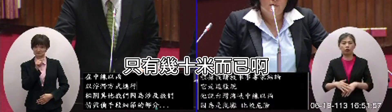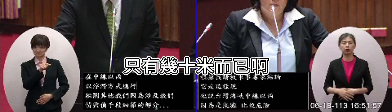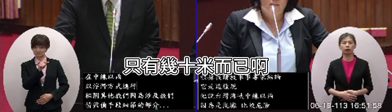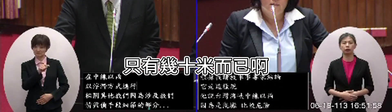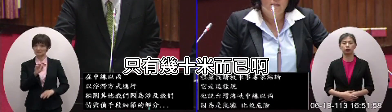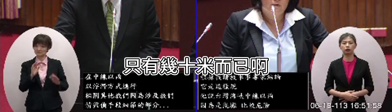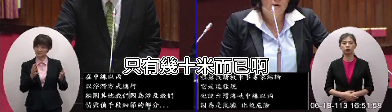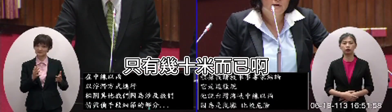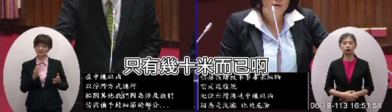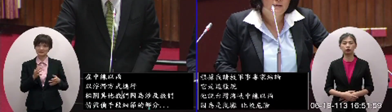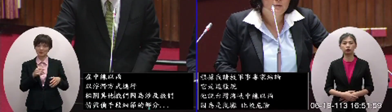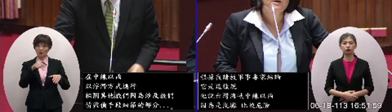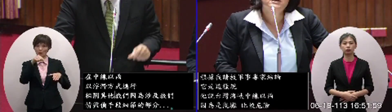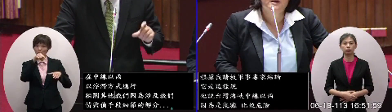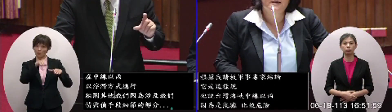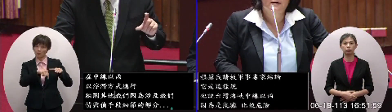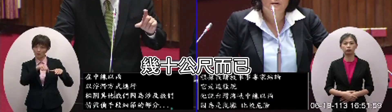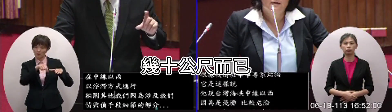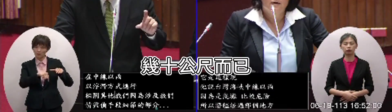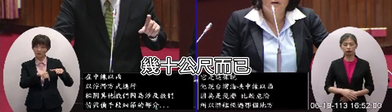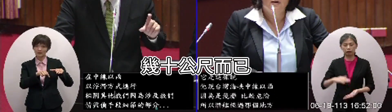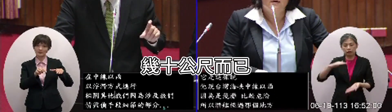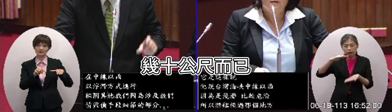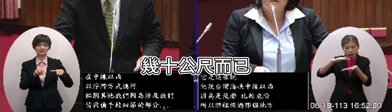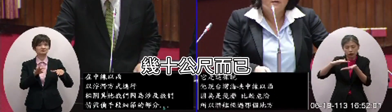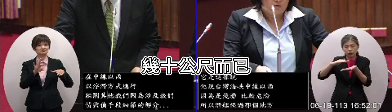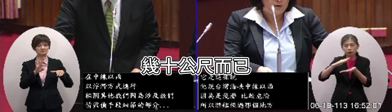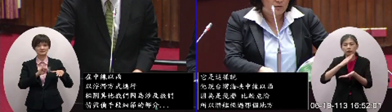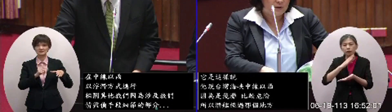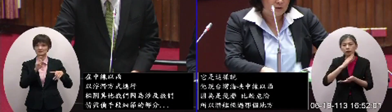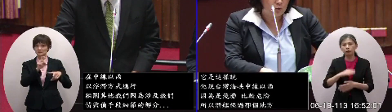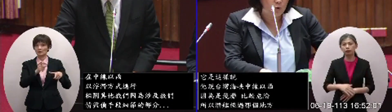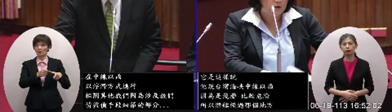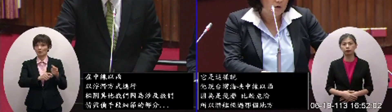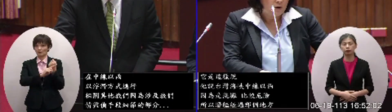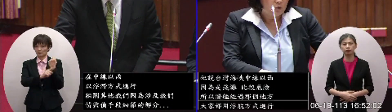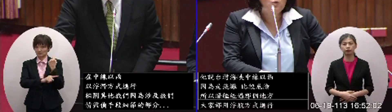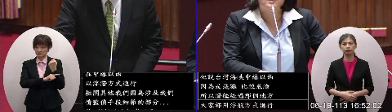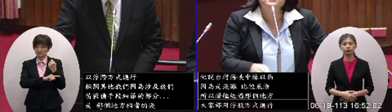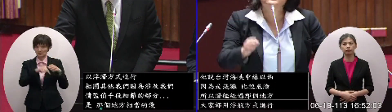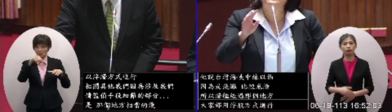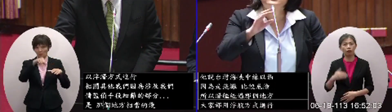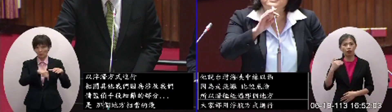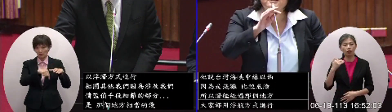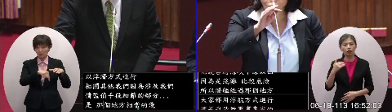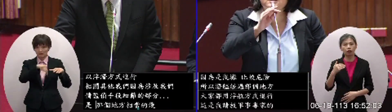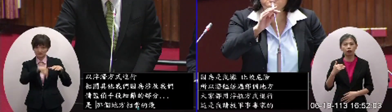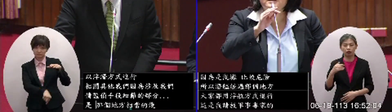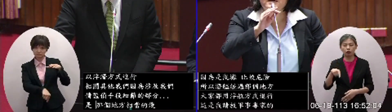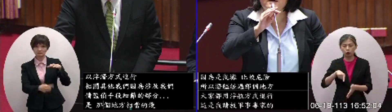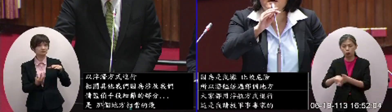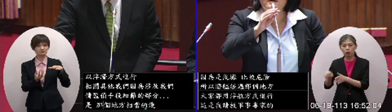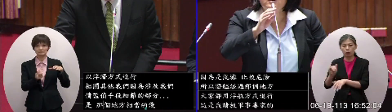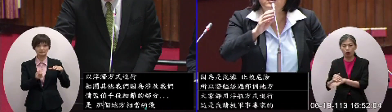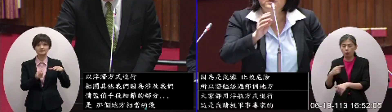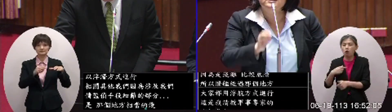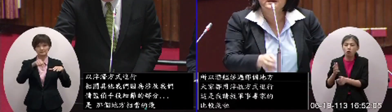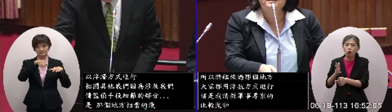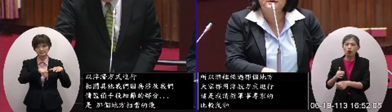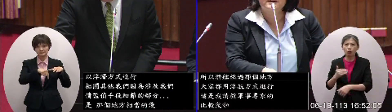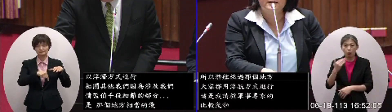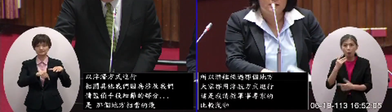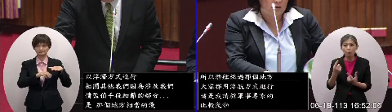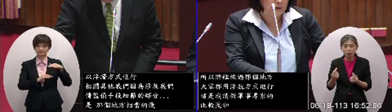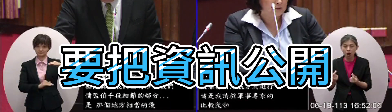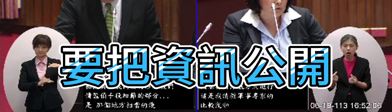十米而已。 啊，比较浅呐、啊， 几十公尺而已。 对，所以如果就是我们请教军事专家了哈，如果确实这